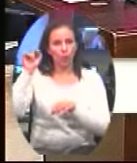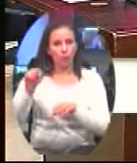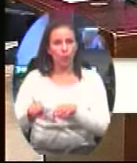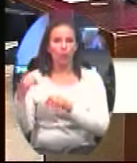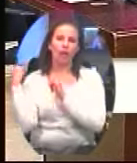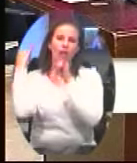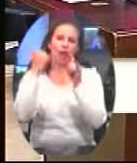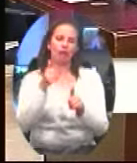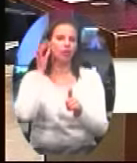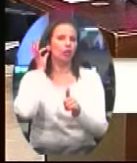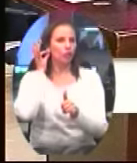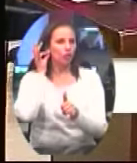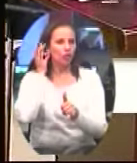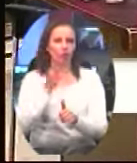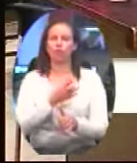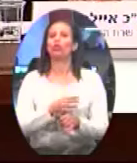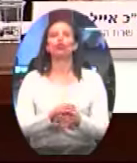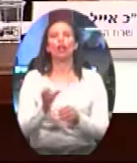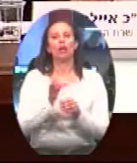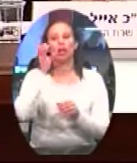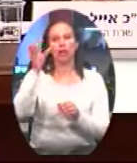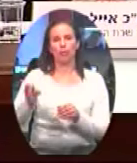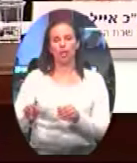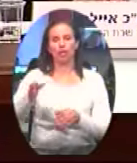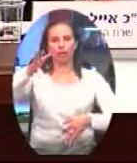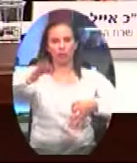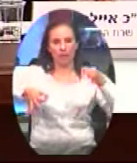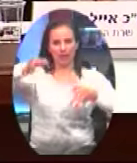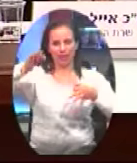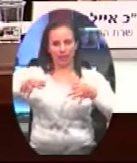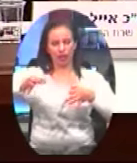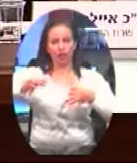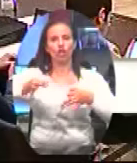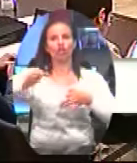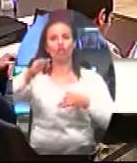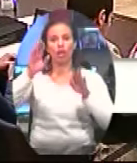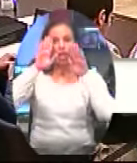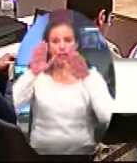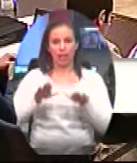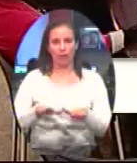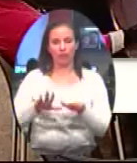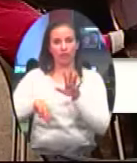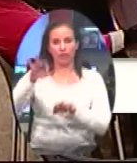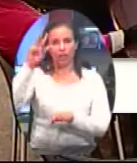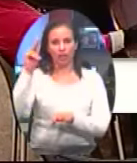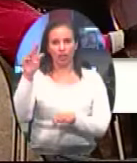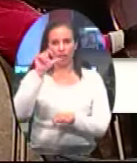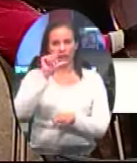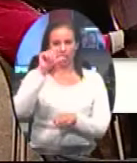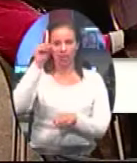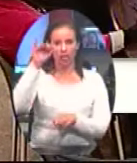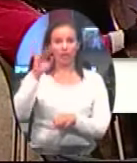למינוי כקדיות בבתי הדין השרעיים. עוד ציינה שרת המשפטים כי נבחרו קדים לבתי הדין השרעיים בפעם